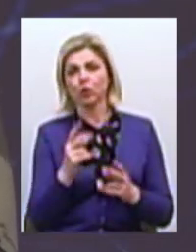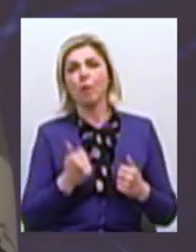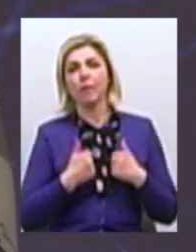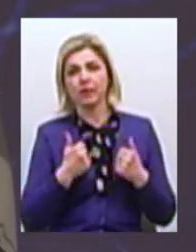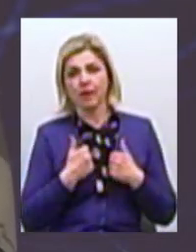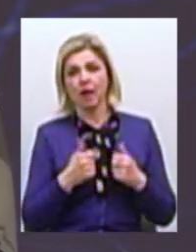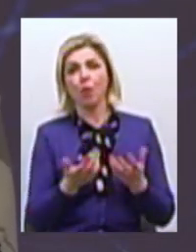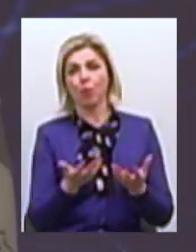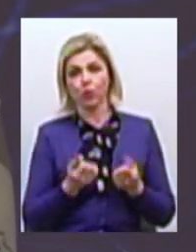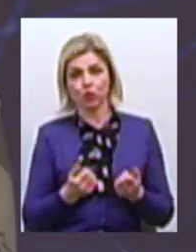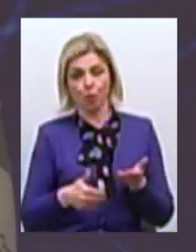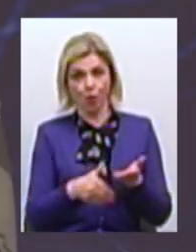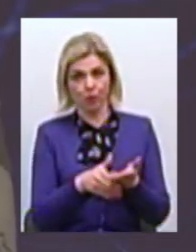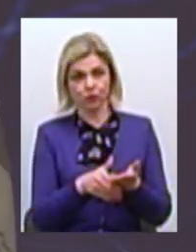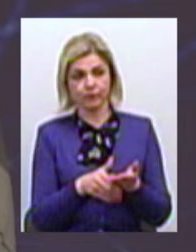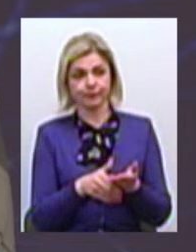образом получить